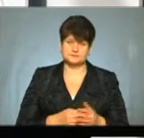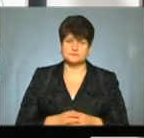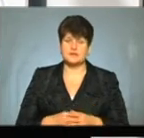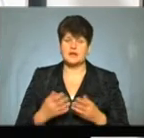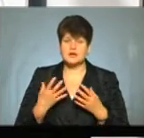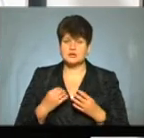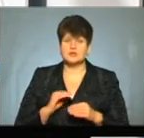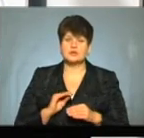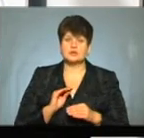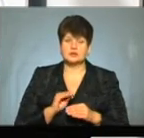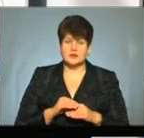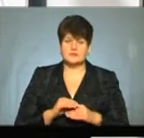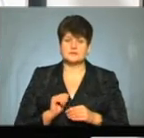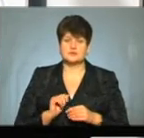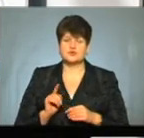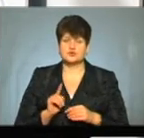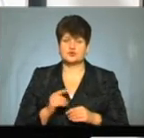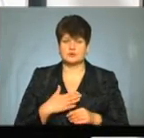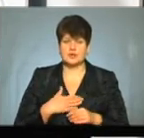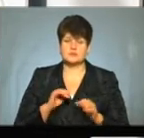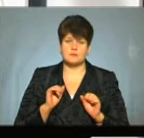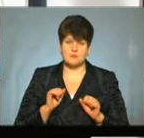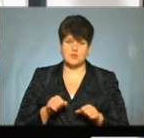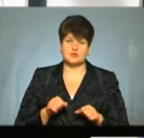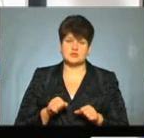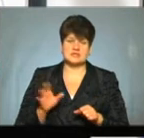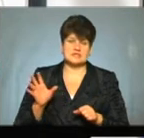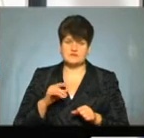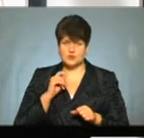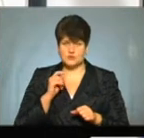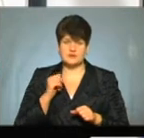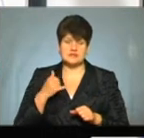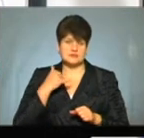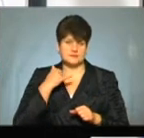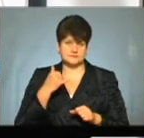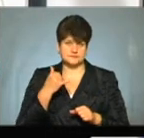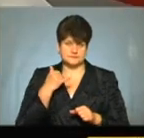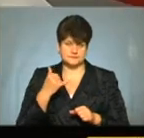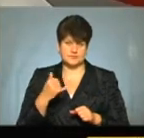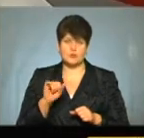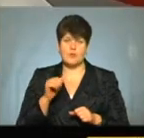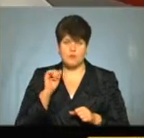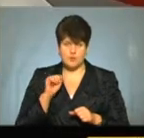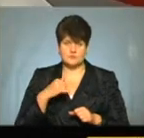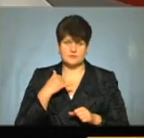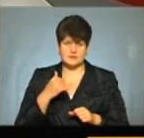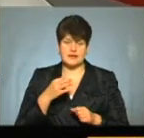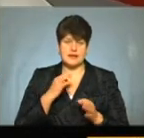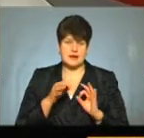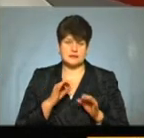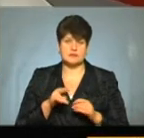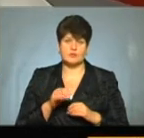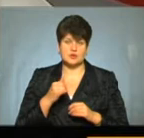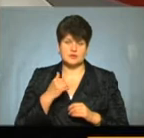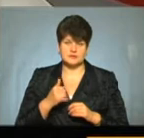додам до Марини слів, що до нас можна з цієї України, у нас є телефонна лінія. І до нас можна телефонувати і радитись по телефону. Ми не